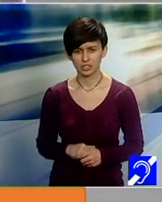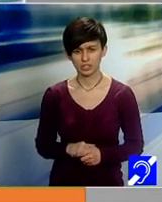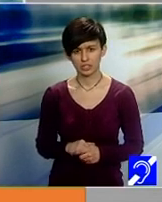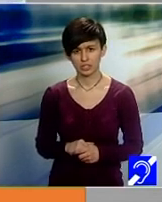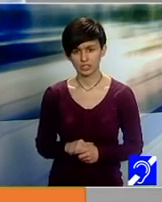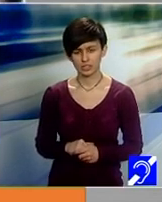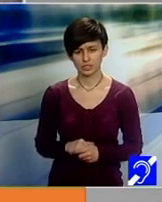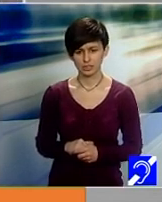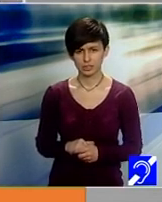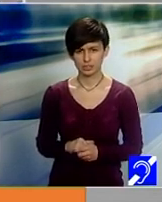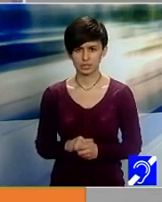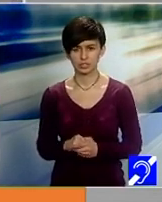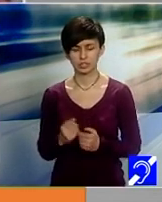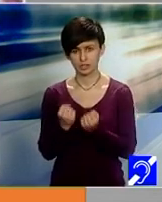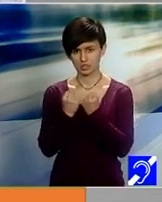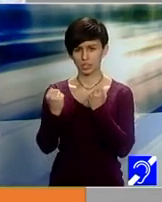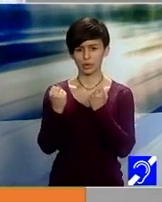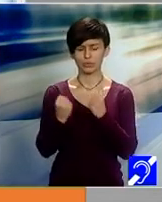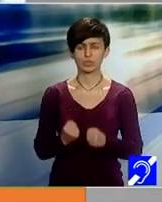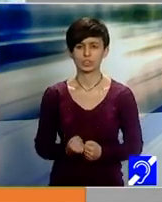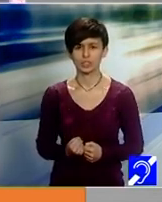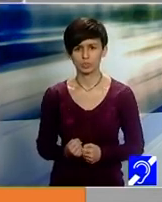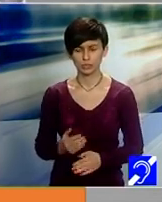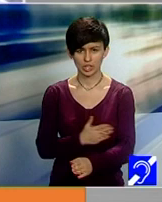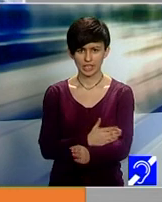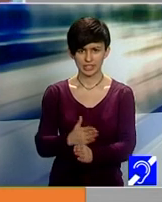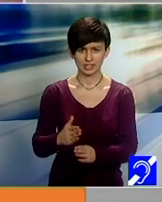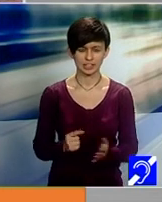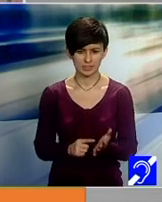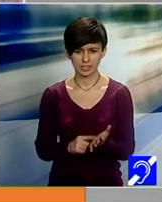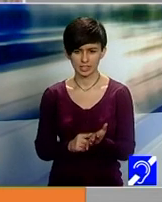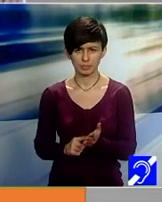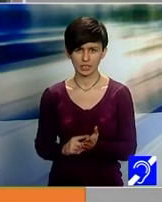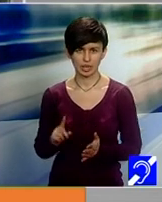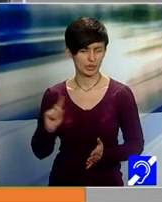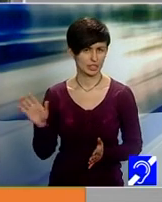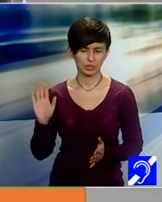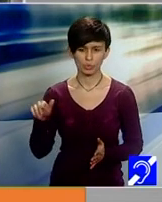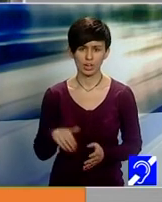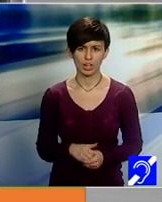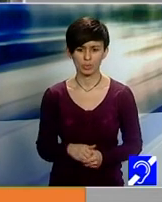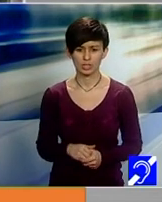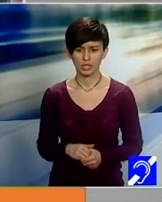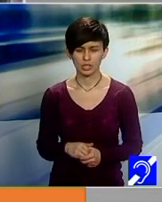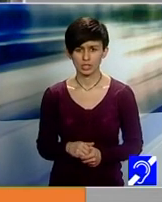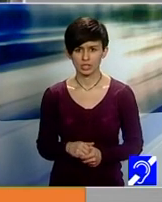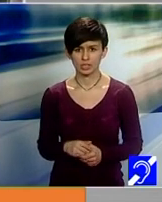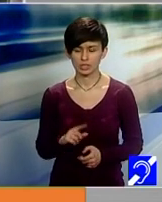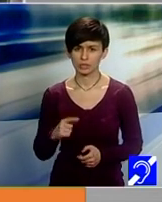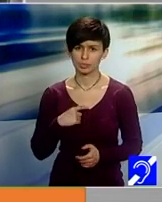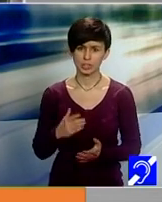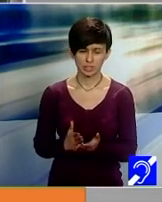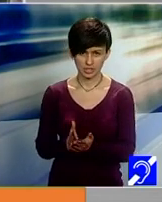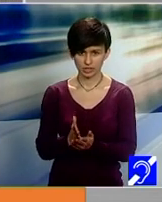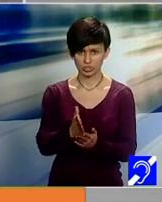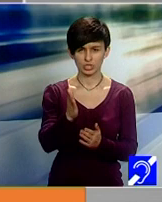foarte mari întârzieri de medicamente. Nu au, nu găsesc, nu reușesc să-și continue tratamentele,